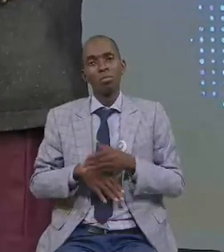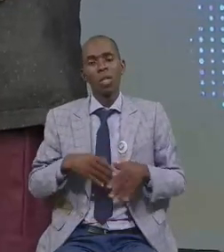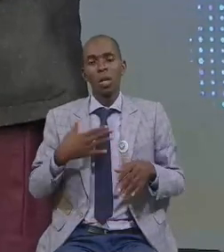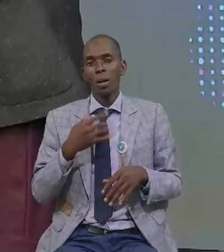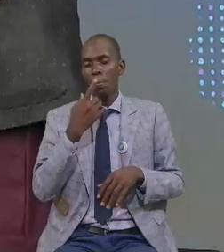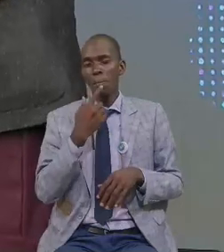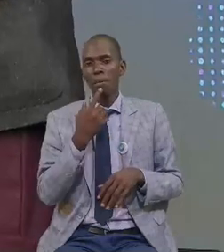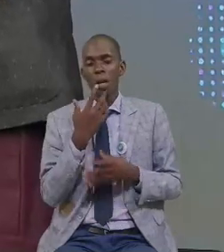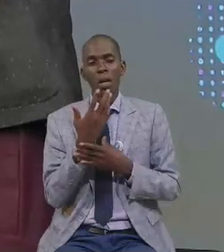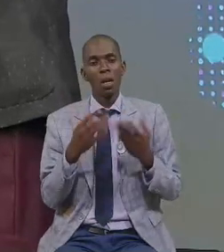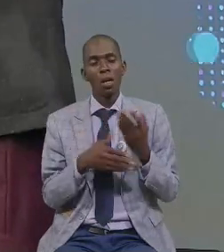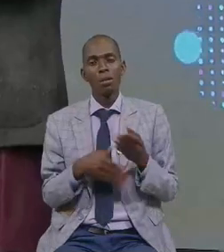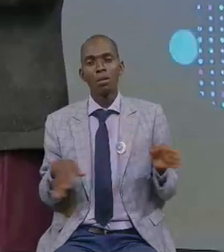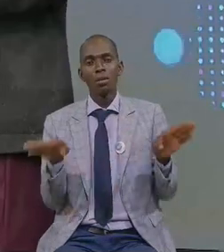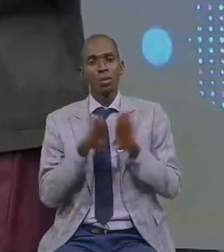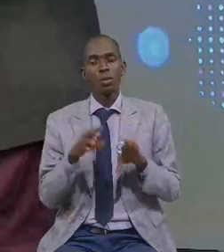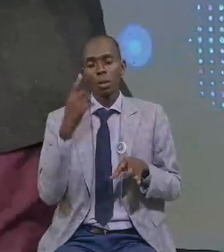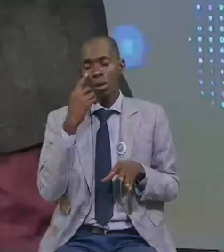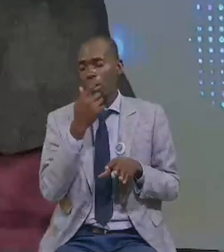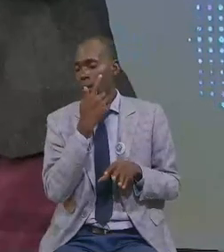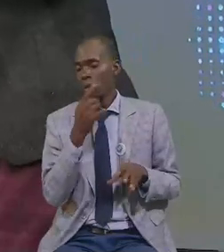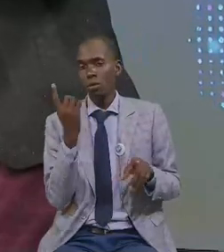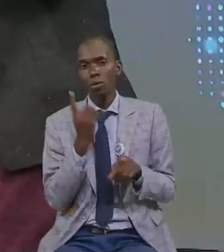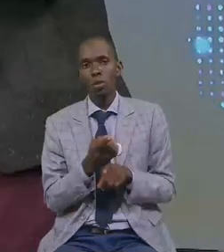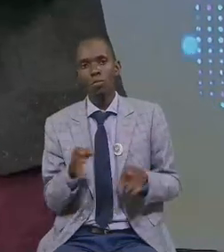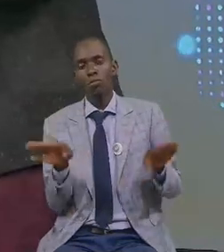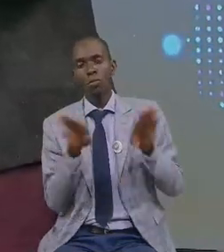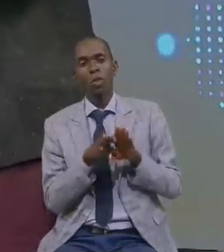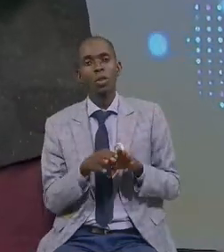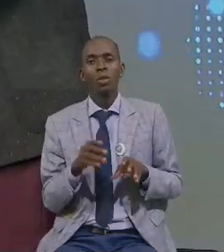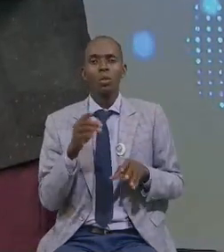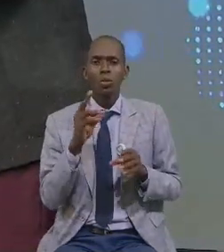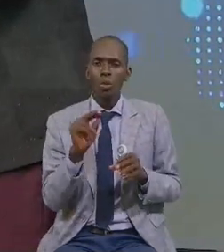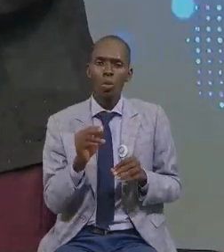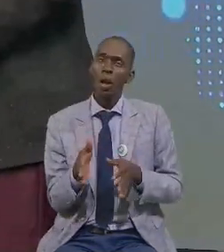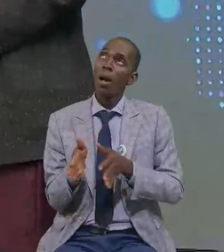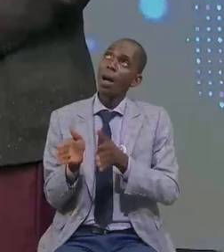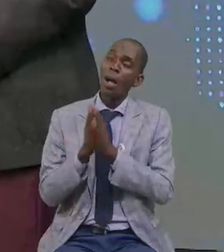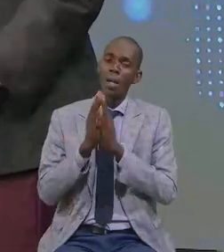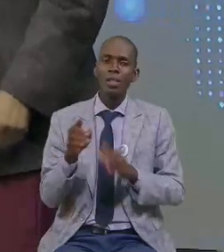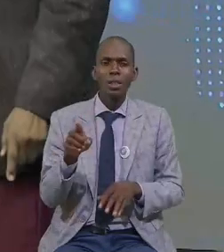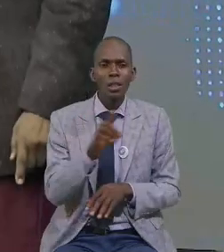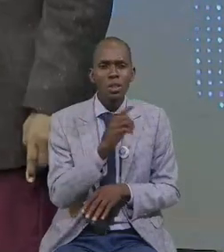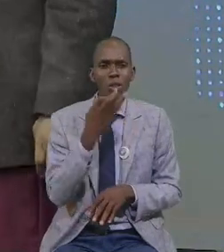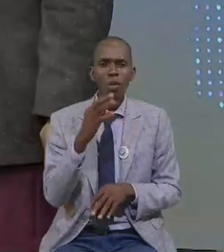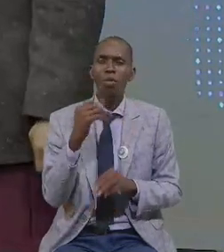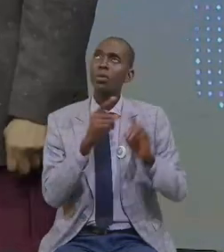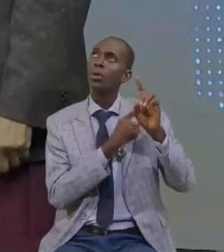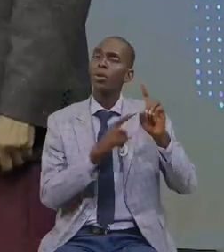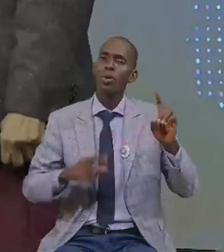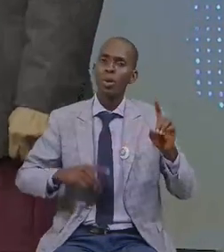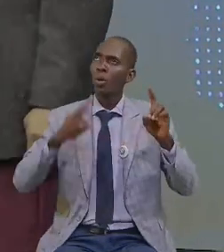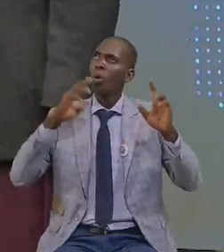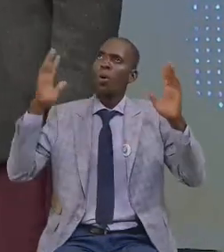là-bas, et puis on ferme les yeux, on ferme l'esprit. Mais demandez à l'Éternel